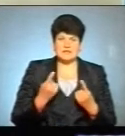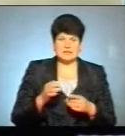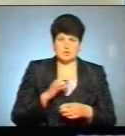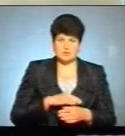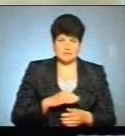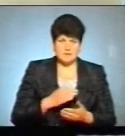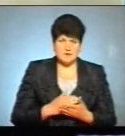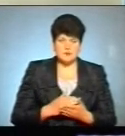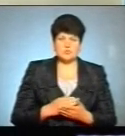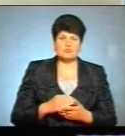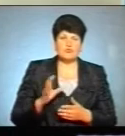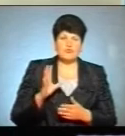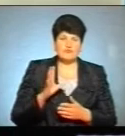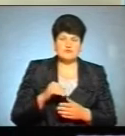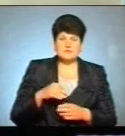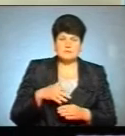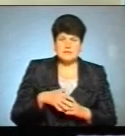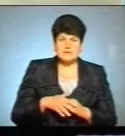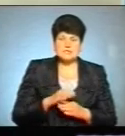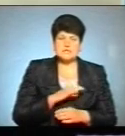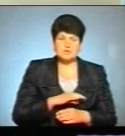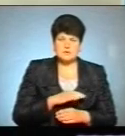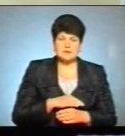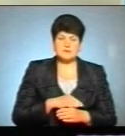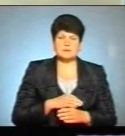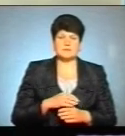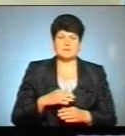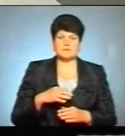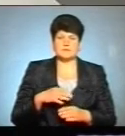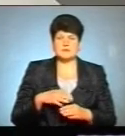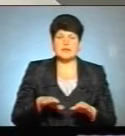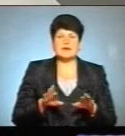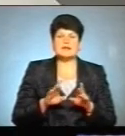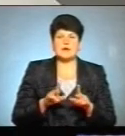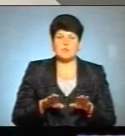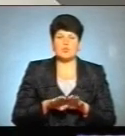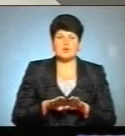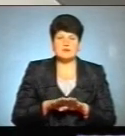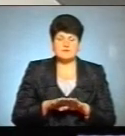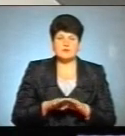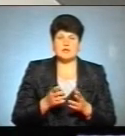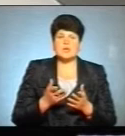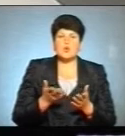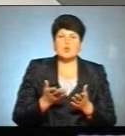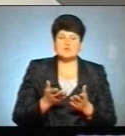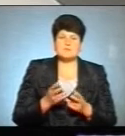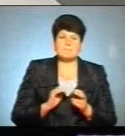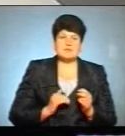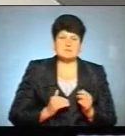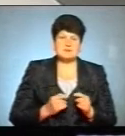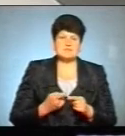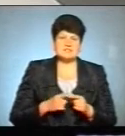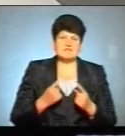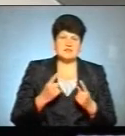тому все пізнається, і дохід в тому числі пізнається, як до чого порівнювати. Якогось підприємця це є